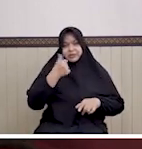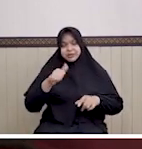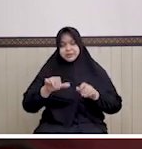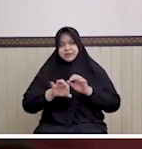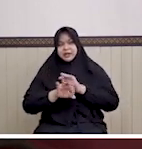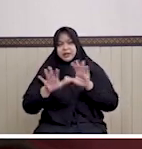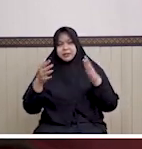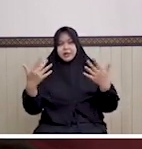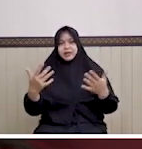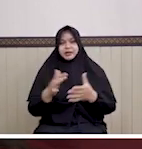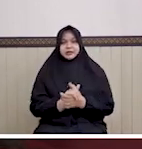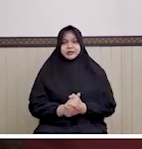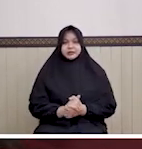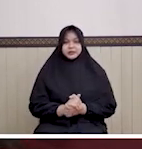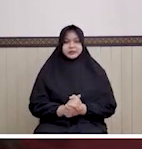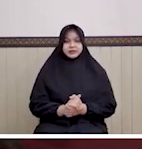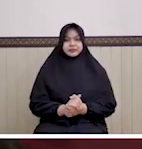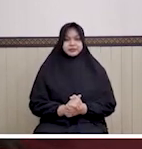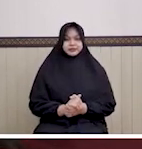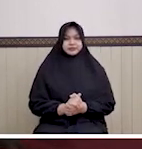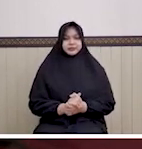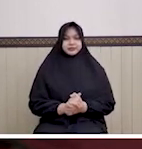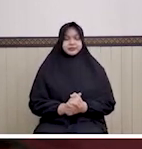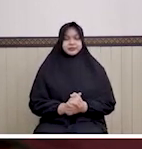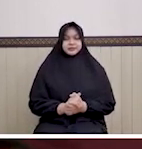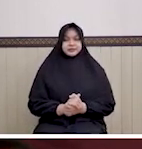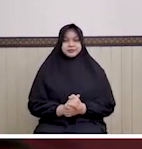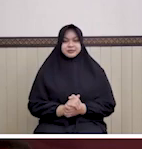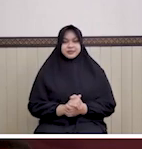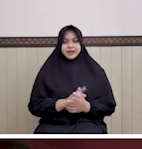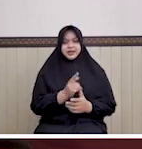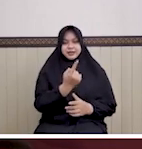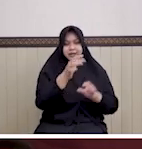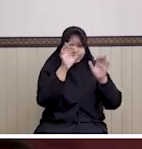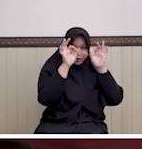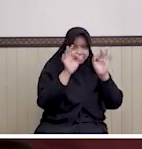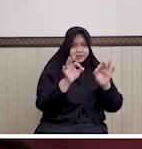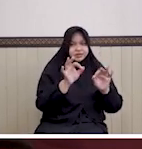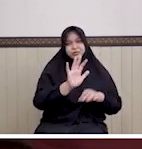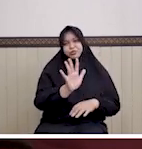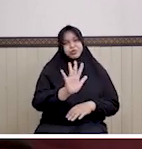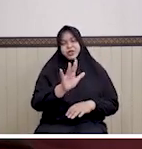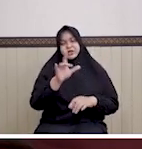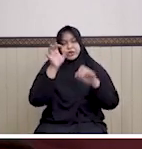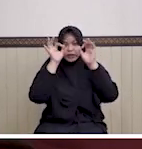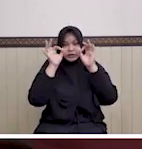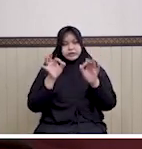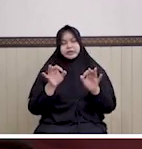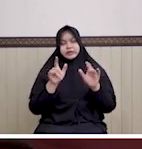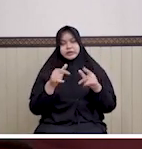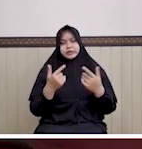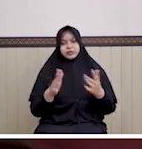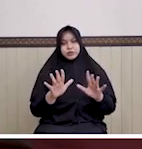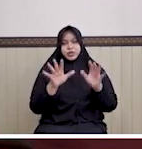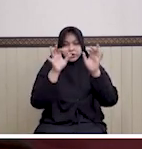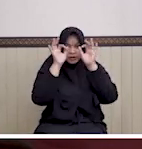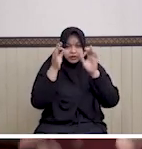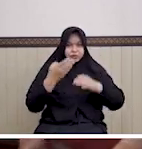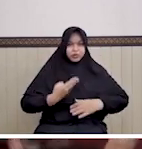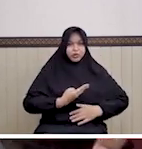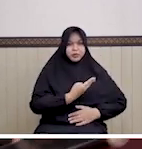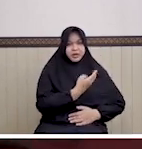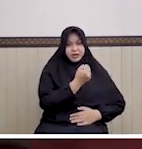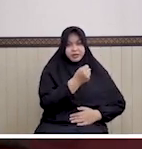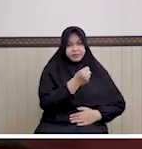menjelaskan Unus testis nullus testis ngertinya satu saksi bukan saksi sudah seksi korbannya